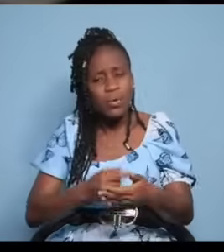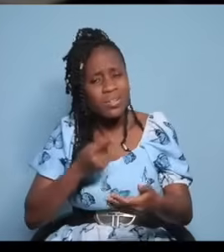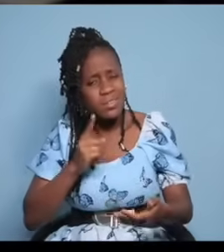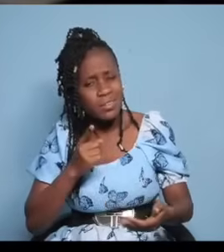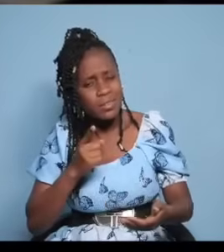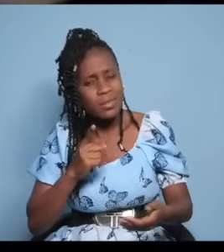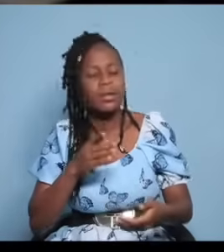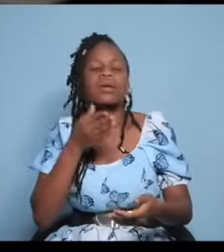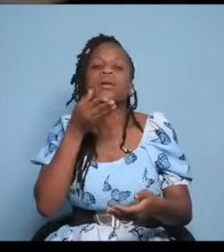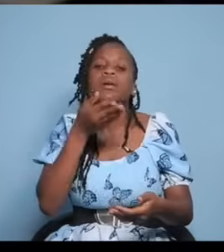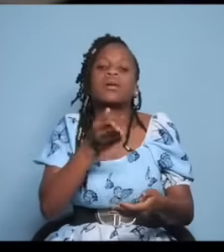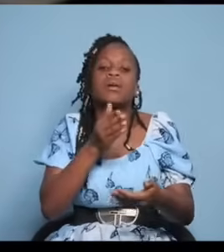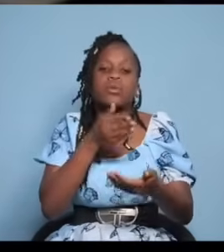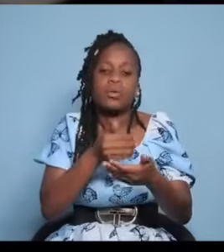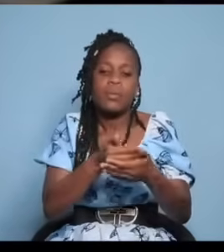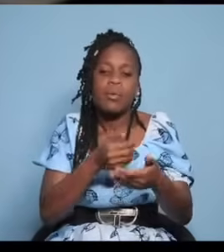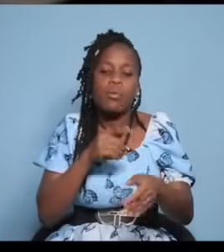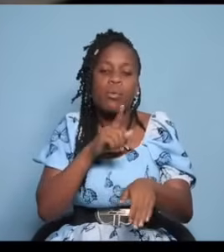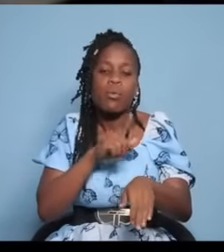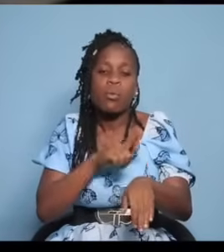walitoka kufanya kikao na yeye rafiki yake kipenzi,